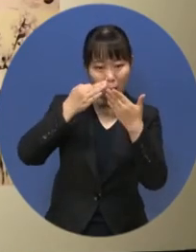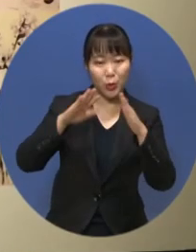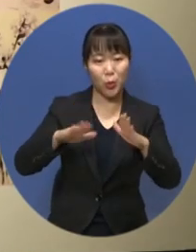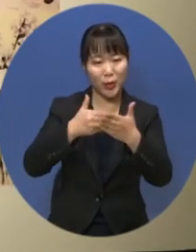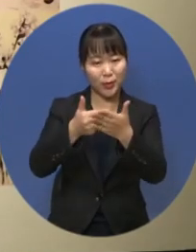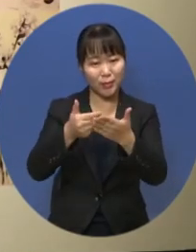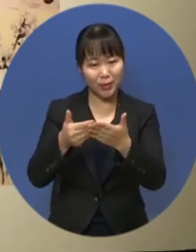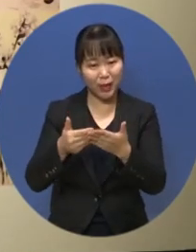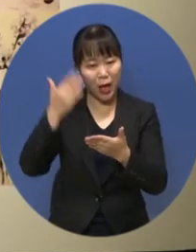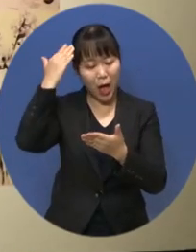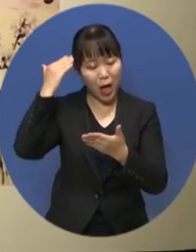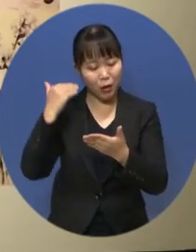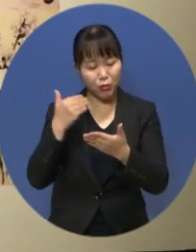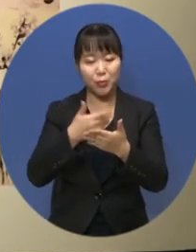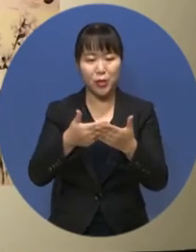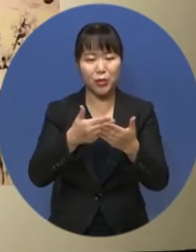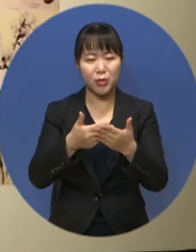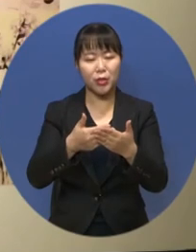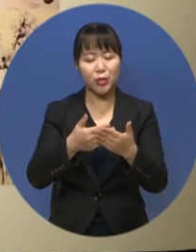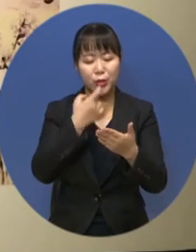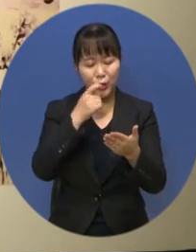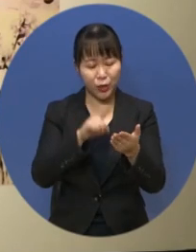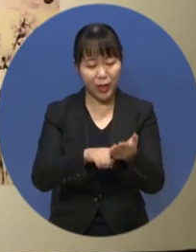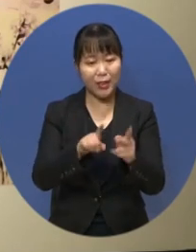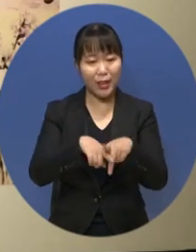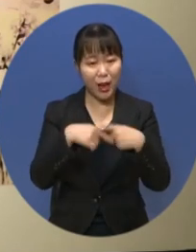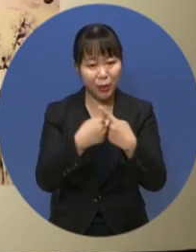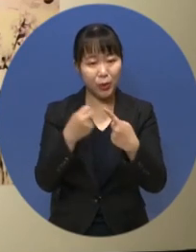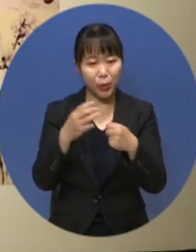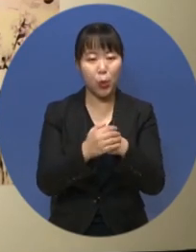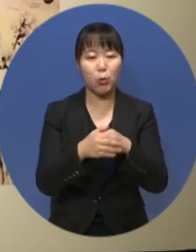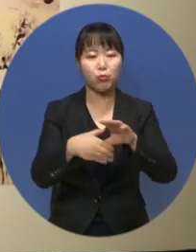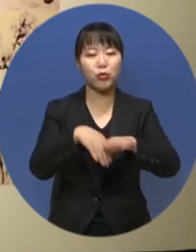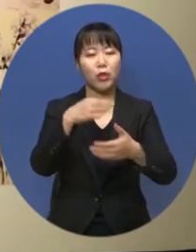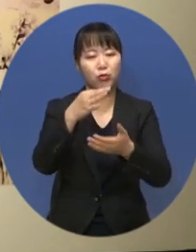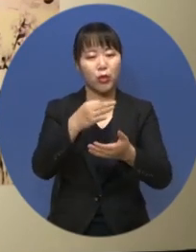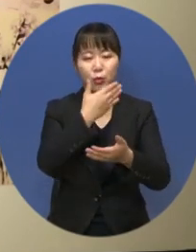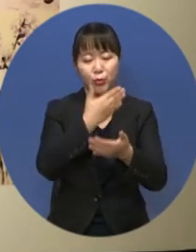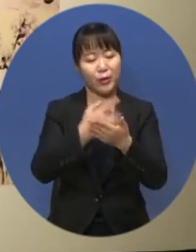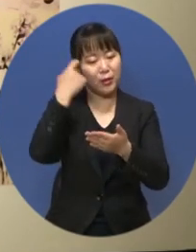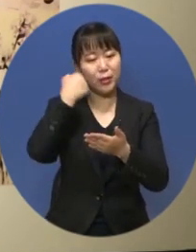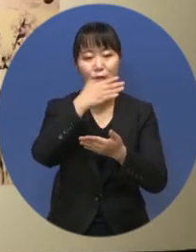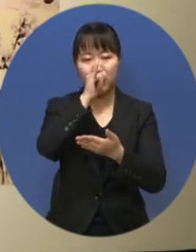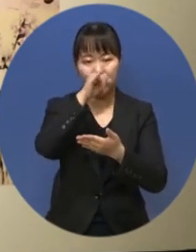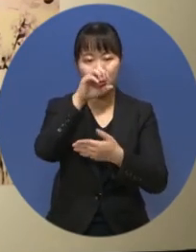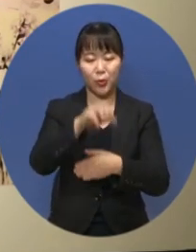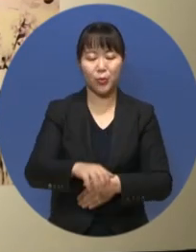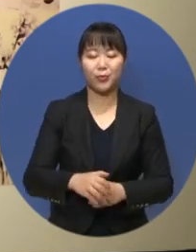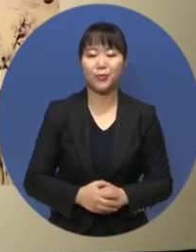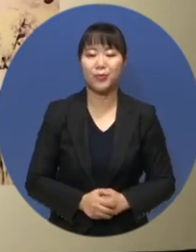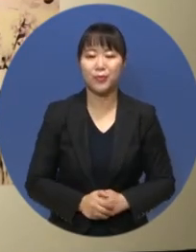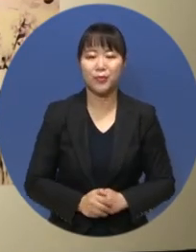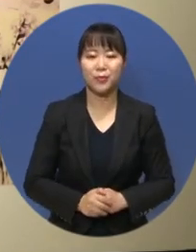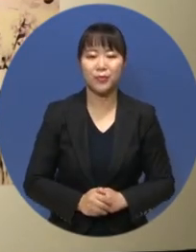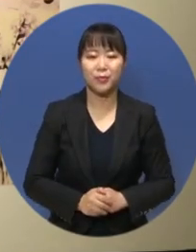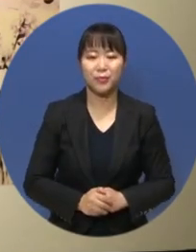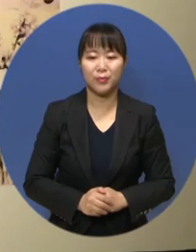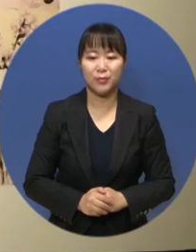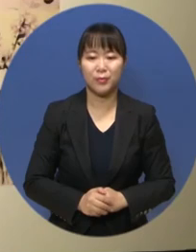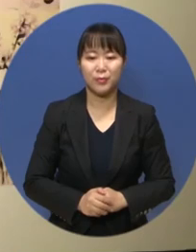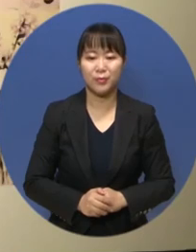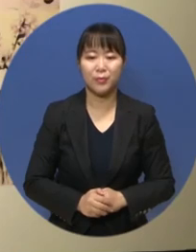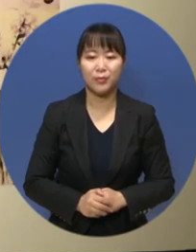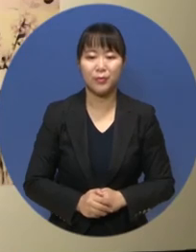작품들은 한국 미술을 쉽게 이해하고 문화유산의 소중함을 느낄 수 있는 공간이 되고 있습니다 복지 tv